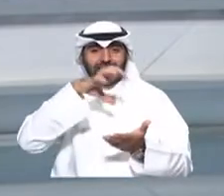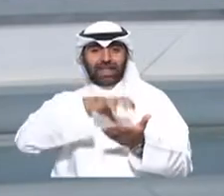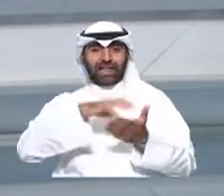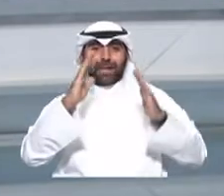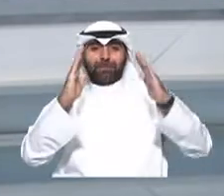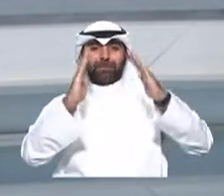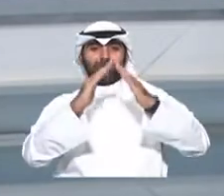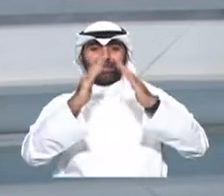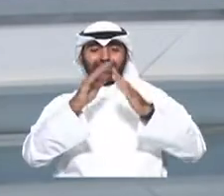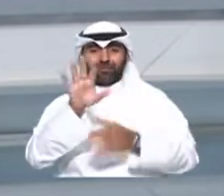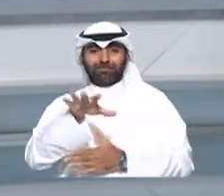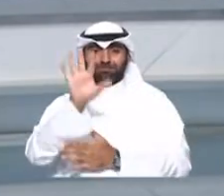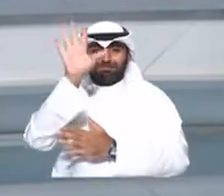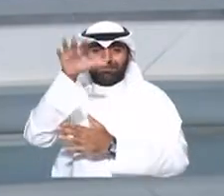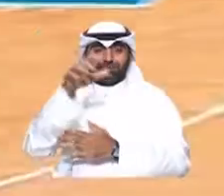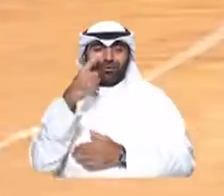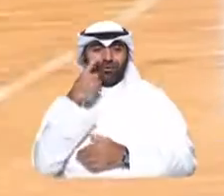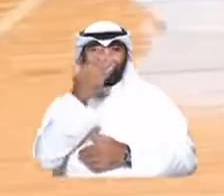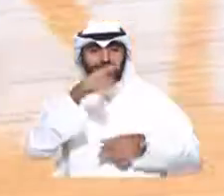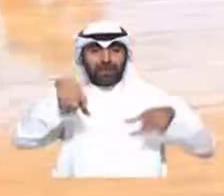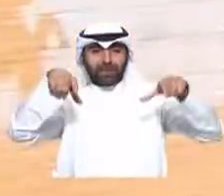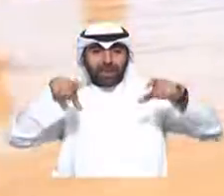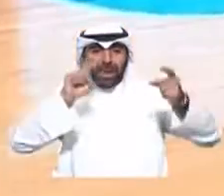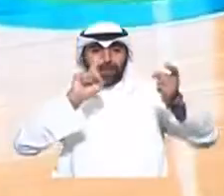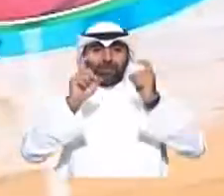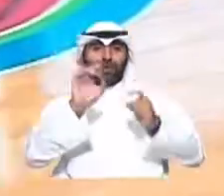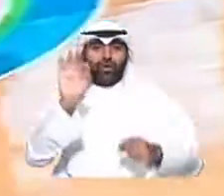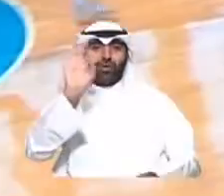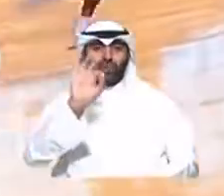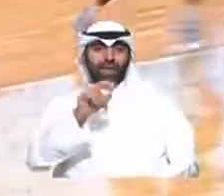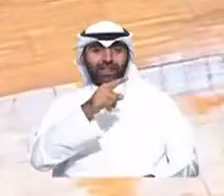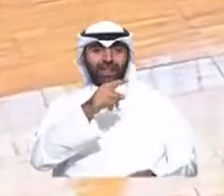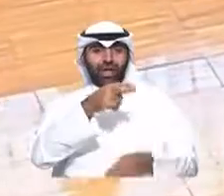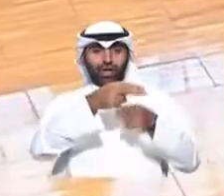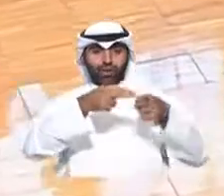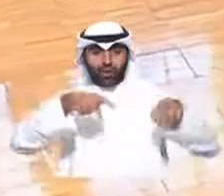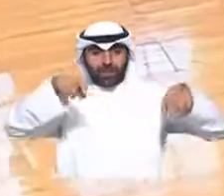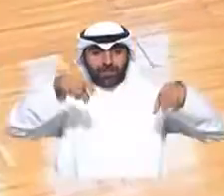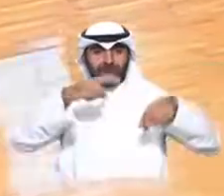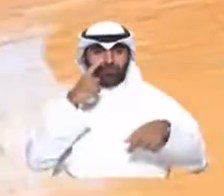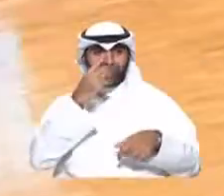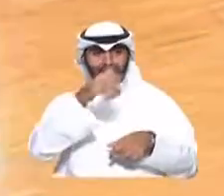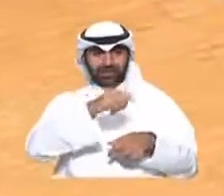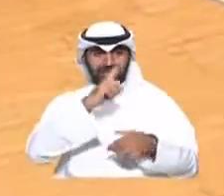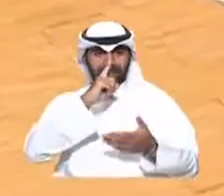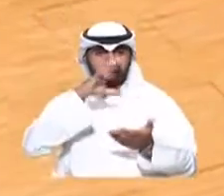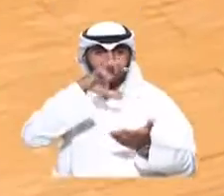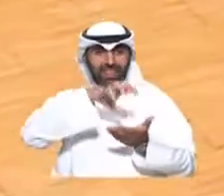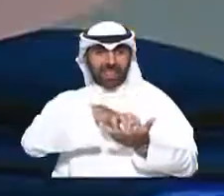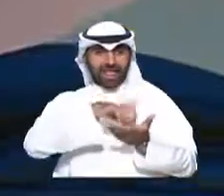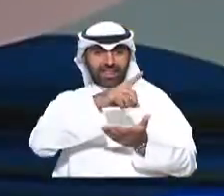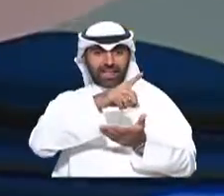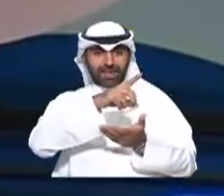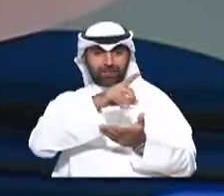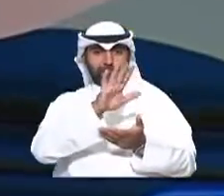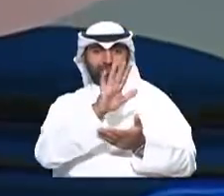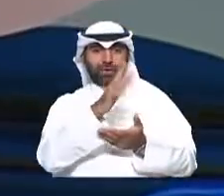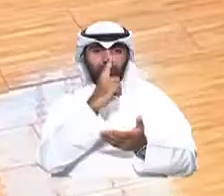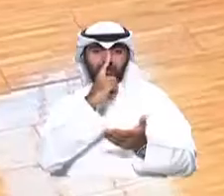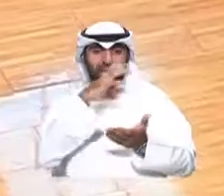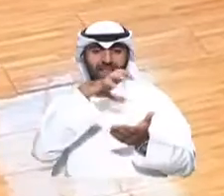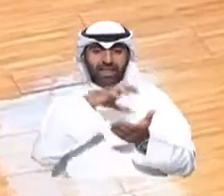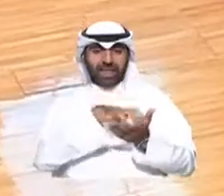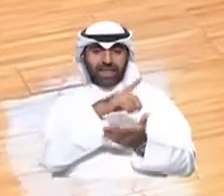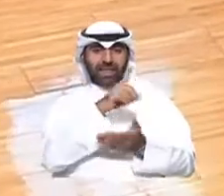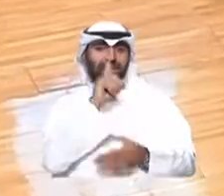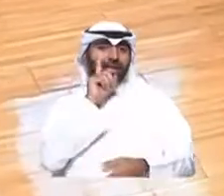السلة والمقامة بالكويت. بهذه النتيجة يصعد أبناء العديلية لنصف النهائي لملاقاة نادي الأهلي المصري حامل اللقب النسخة الماضية،